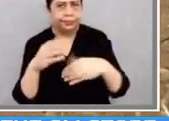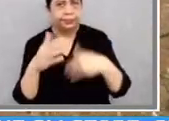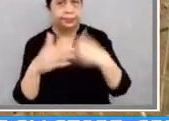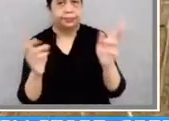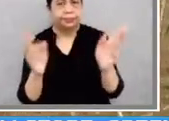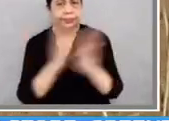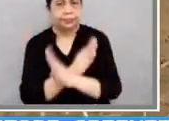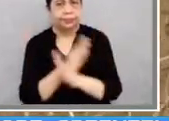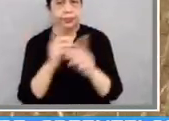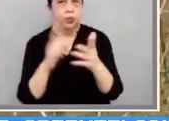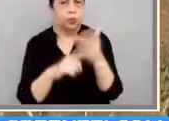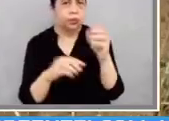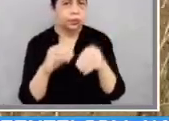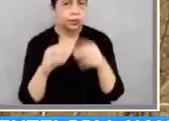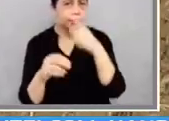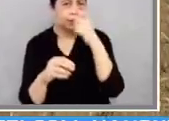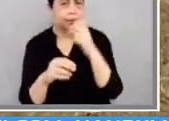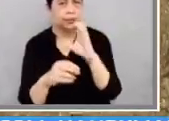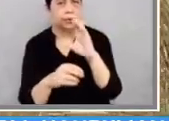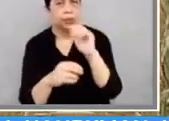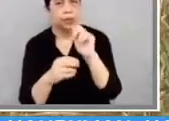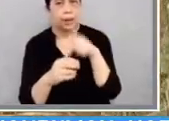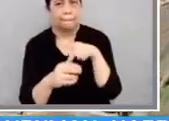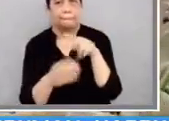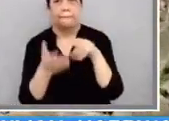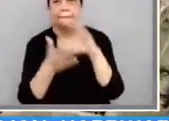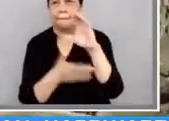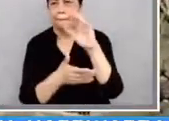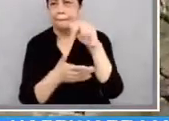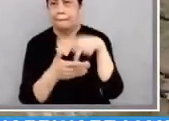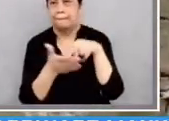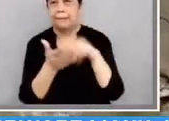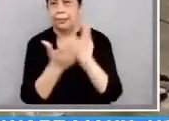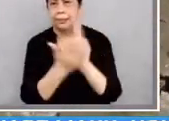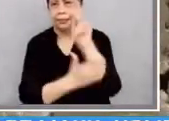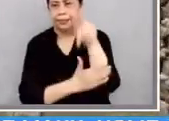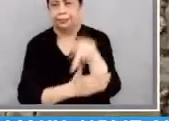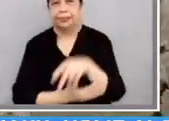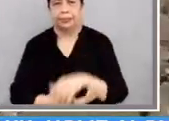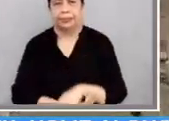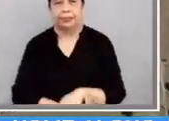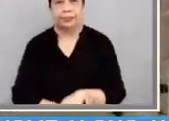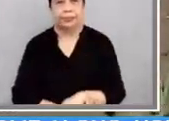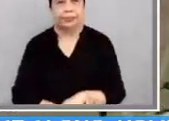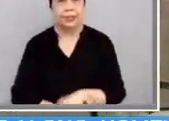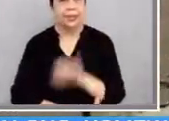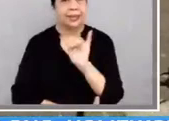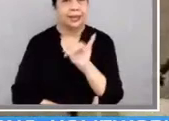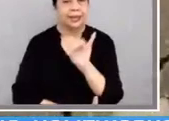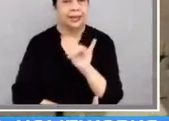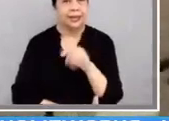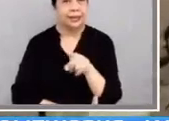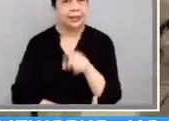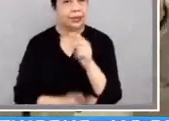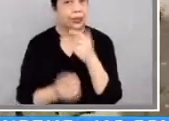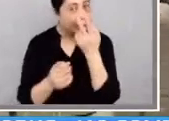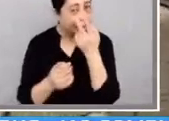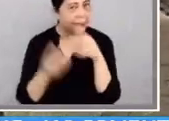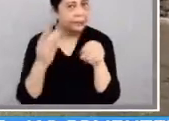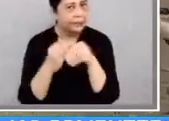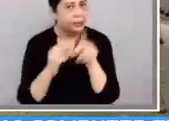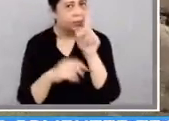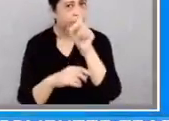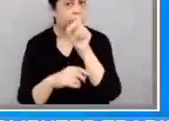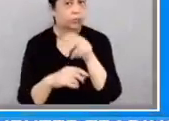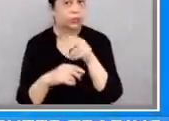mapatubigan dahil dito sa practice na ito. Mm-hmm. Ito yung mga pang short term, ma'am. Opo. Yun nga po eh, no? Susundutin ko lamang po ng tanong yan